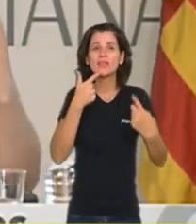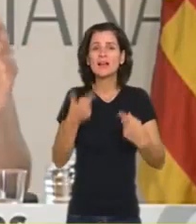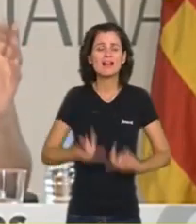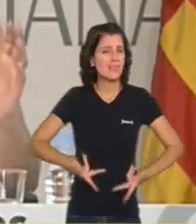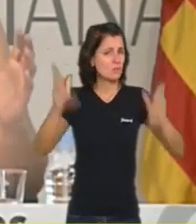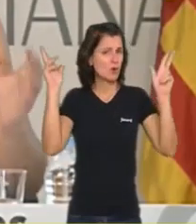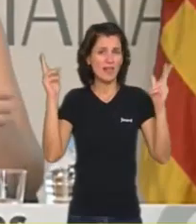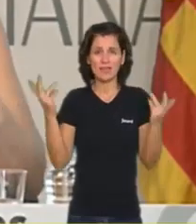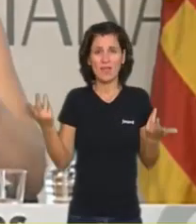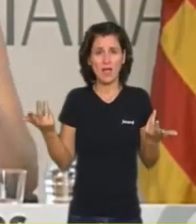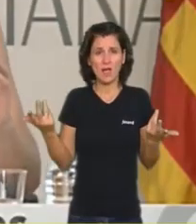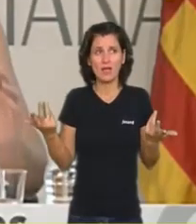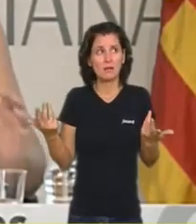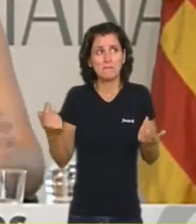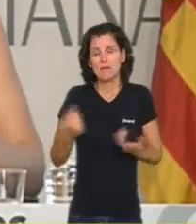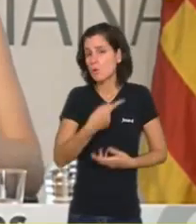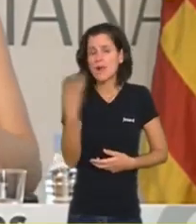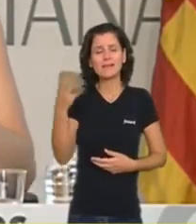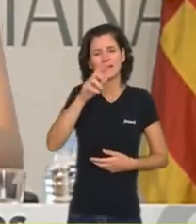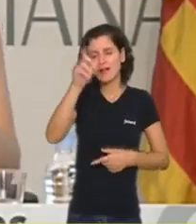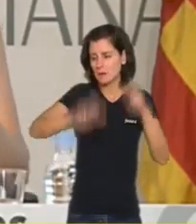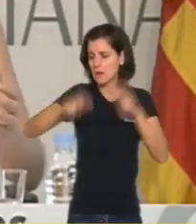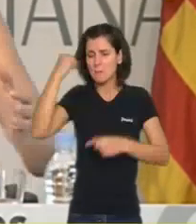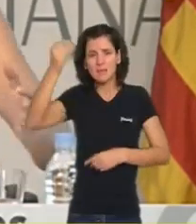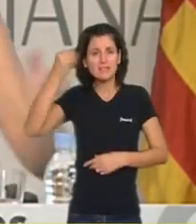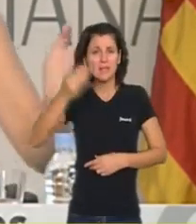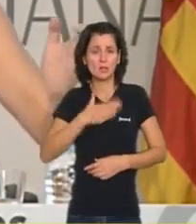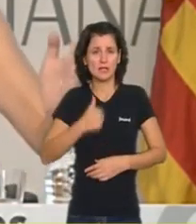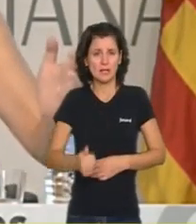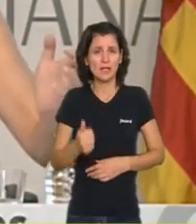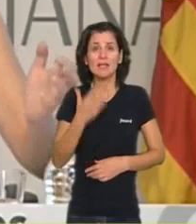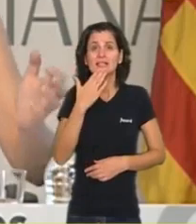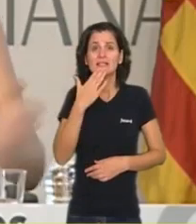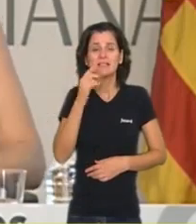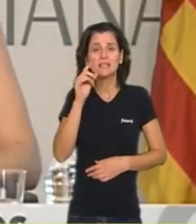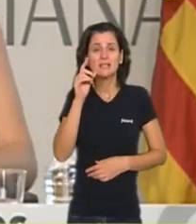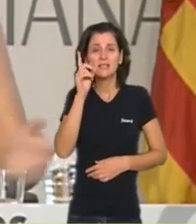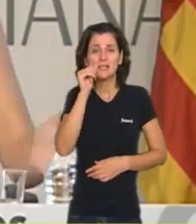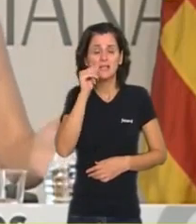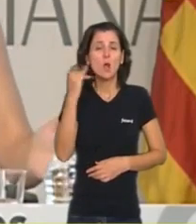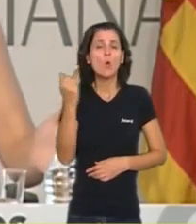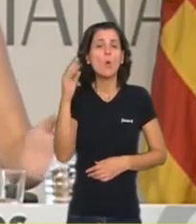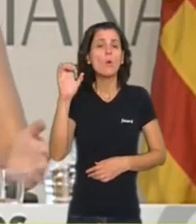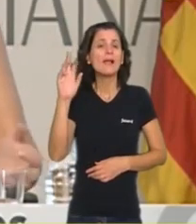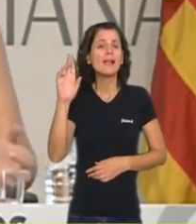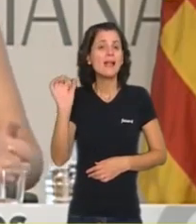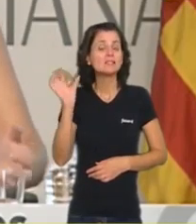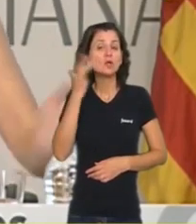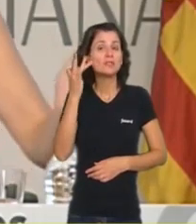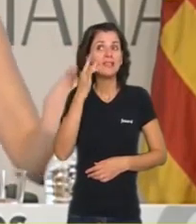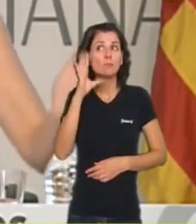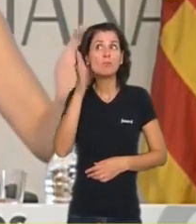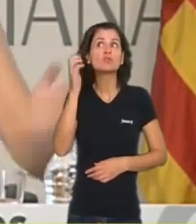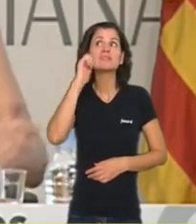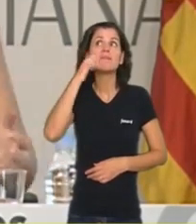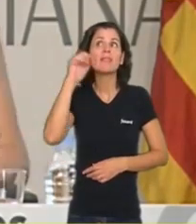democràcia és molt ampla, així tot el món pot pensar el que vulgui, pues, si el senyor Junqueras està content de que el Sabadell se'n vagi de Catalunya, pues bé,